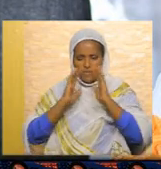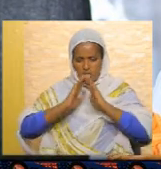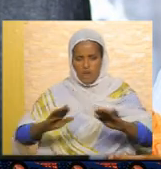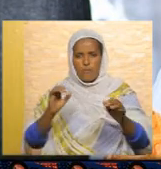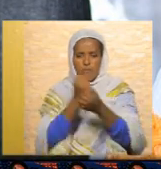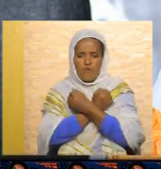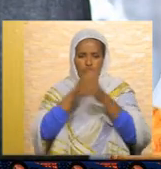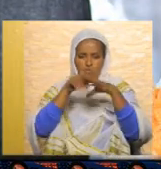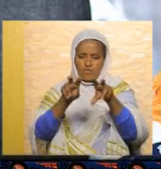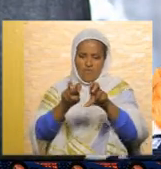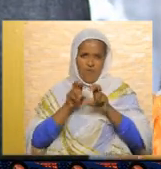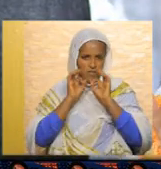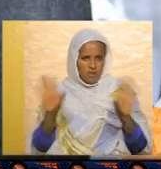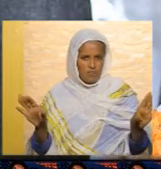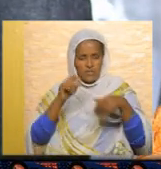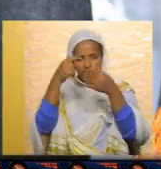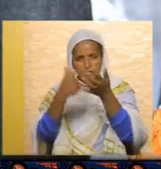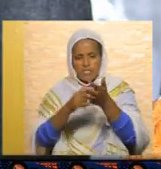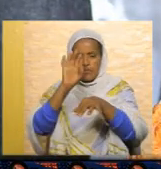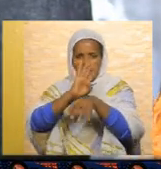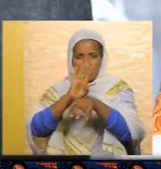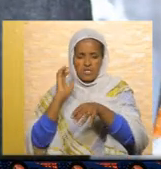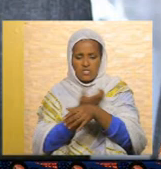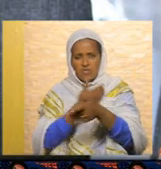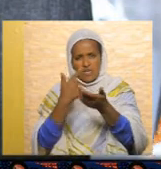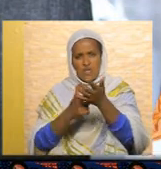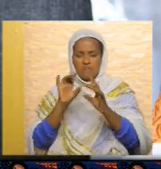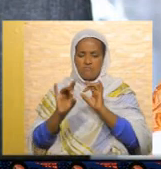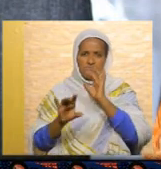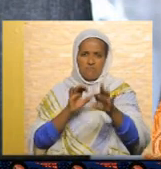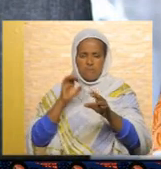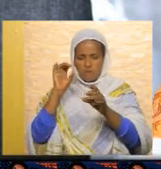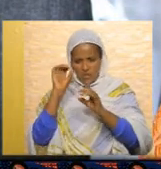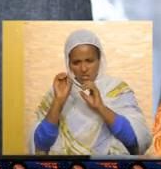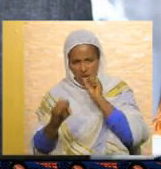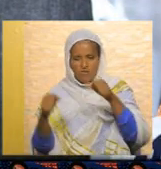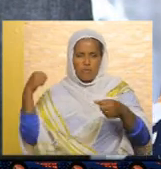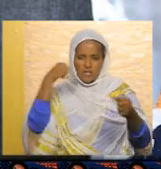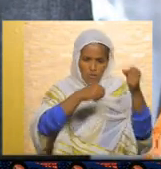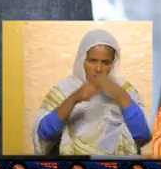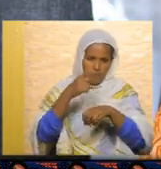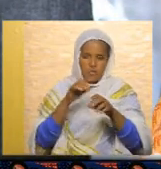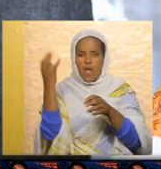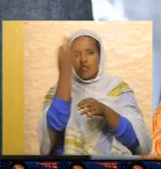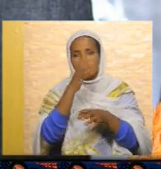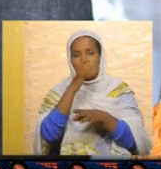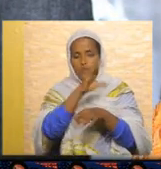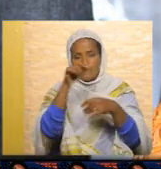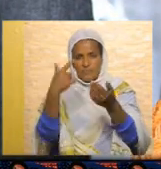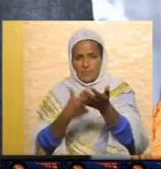የለም፣ በፍቅር ውስጥ ክፋት የለም። ስለዚህ ቤተክርስቲያናችን ይህንን መናናቅን፣ መጣላትን፣